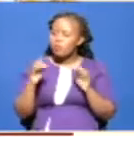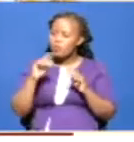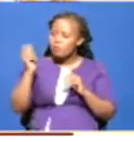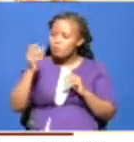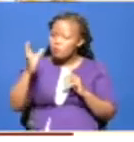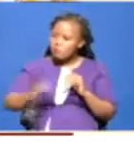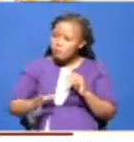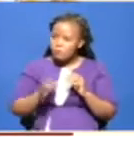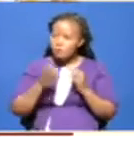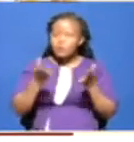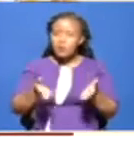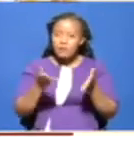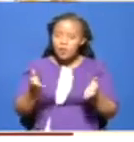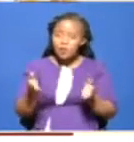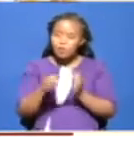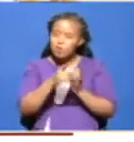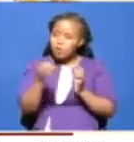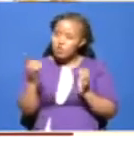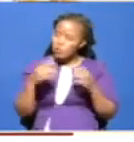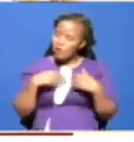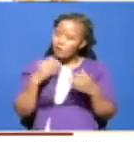sasa nasikilizeni wenyewe.